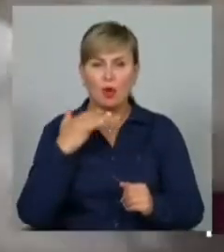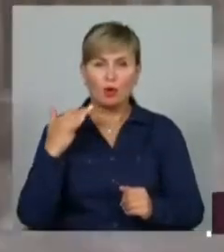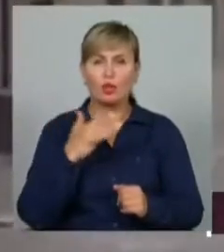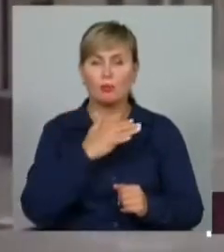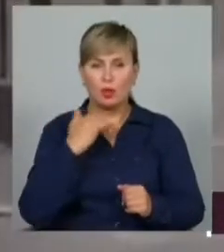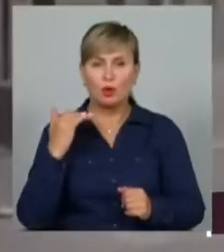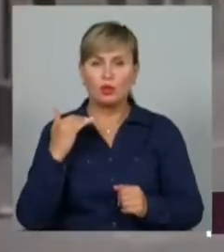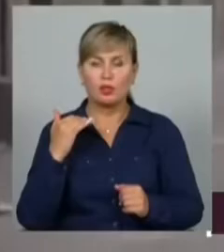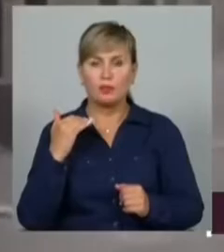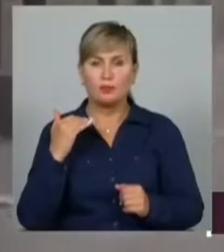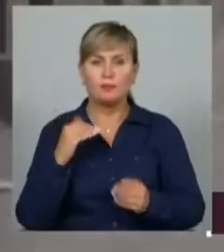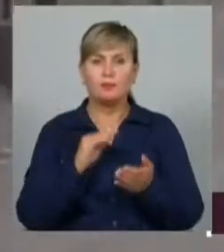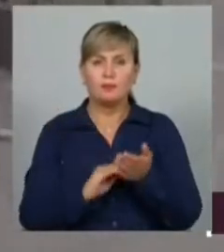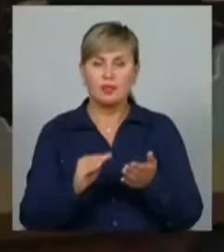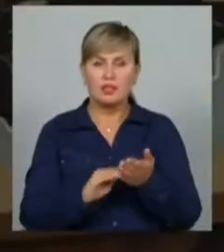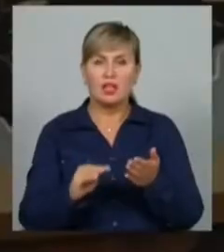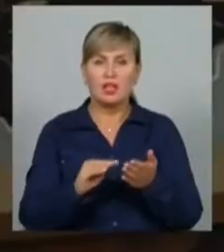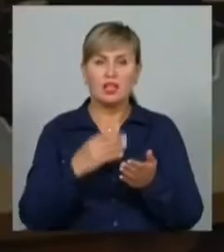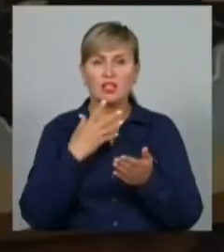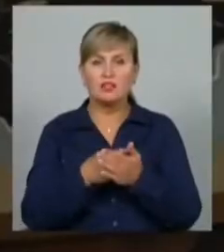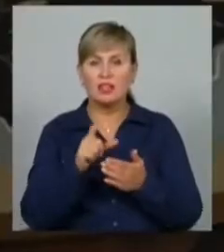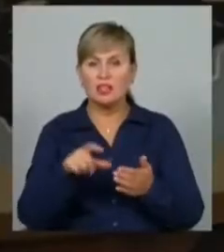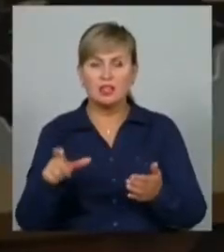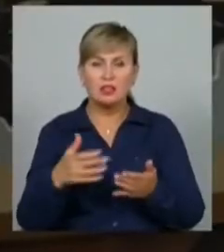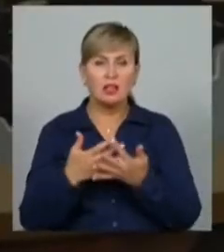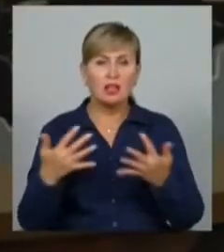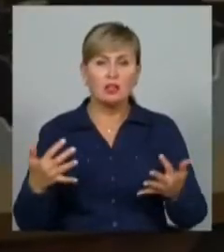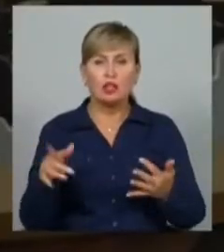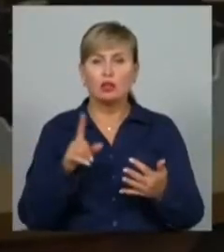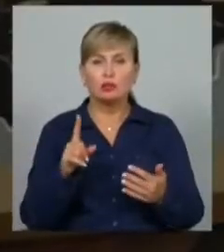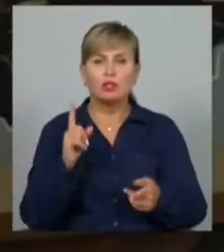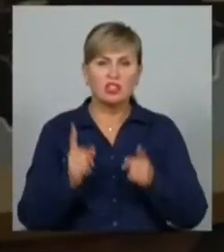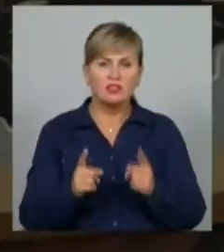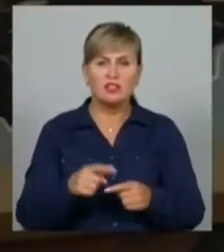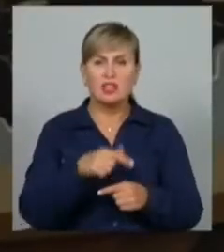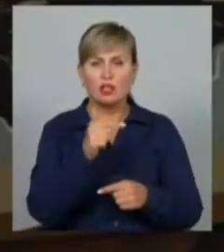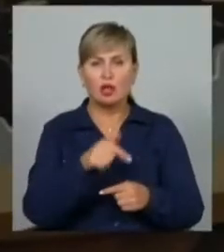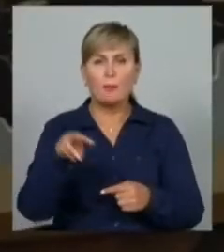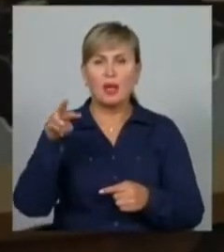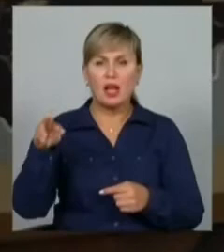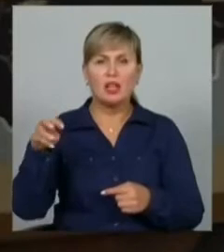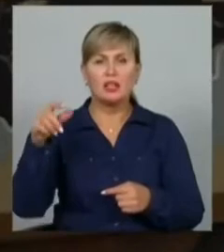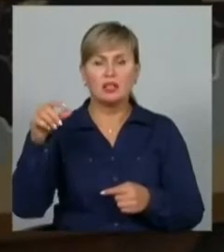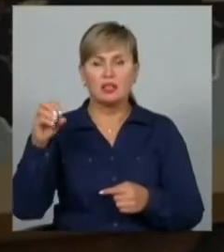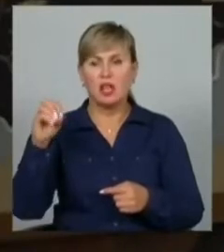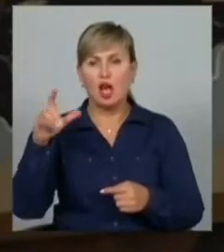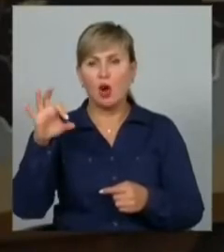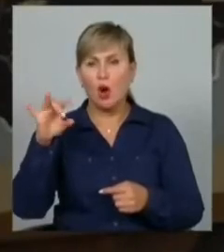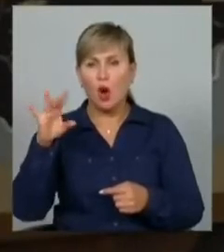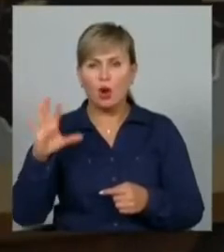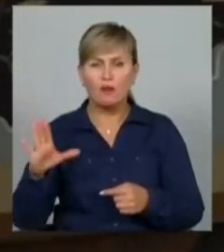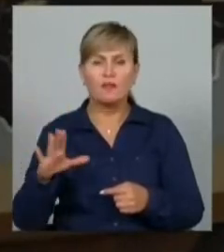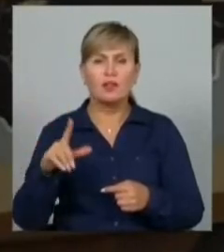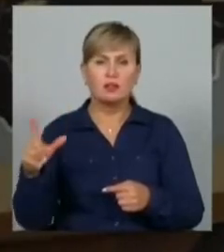Многие писали в своих мемуарах, что действительно Георгий Кантария и Михаил Егоров, они с